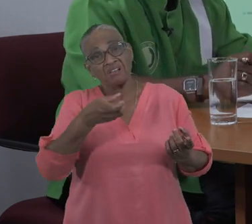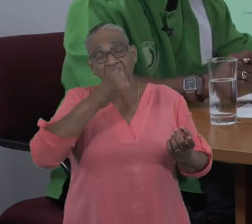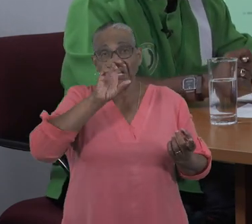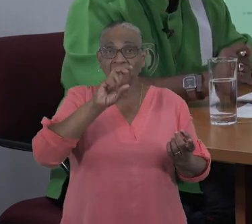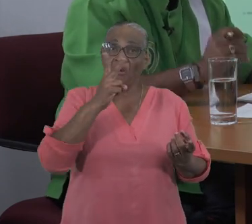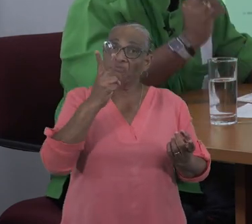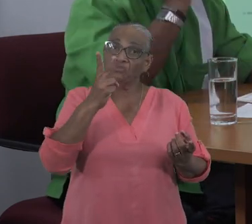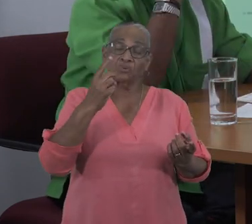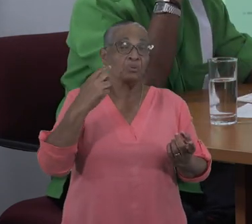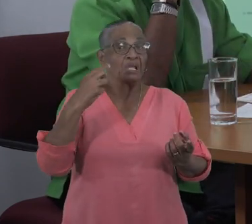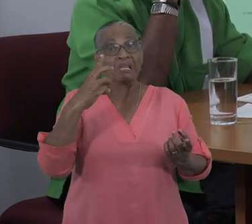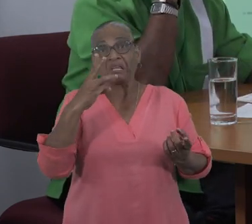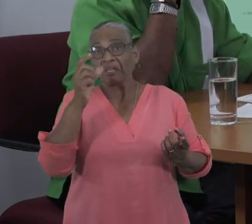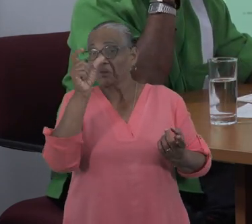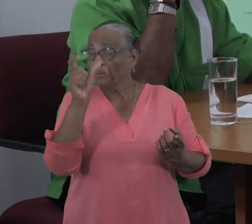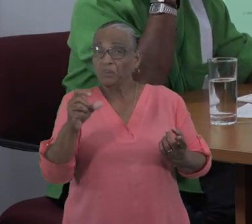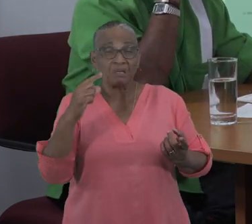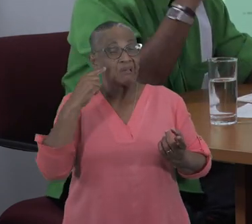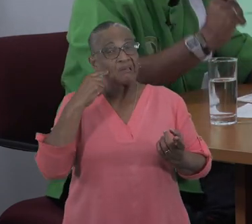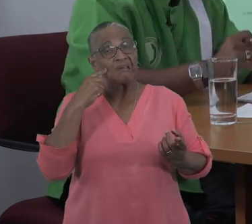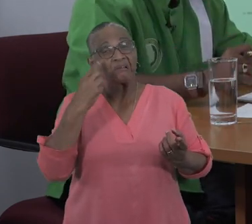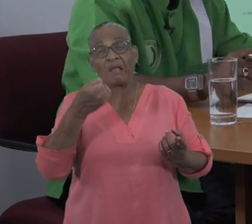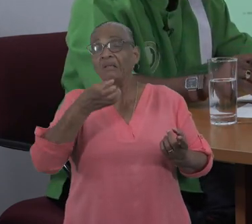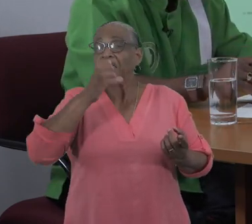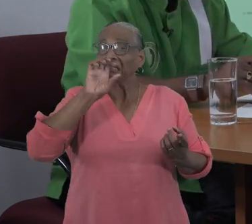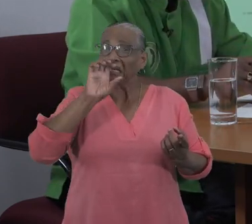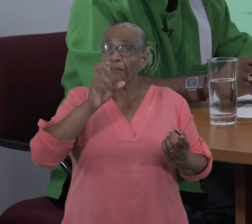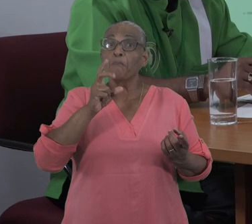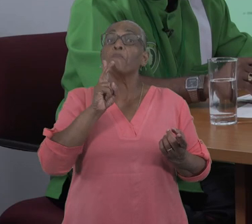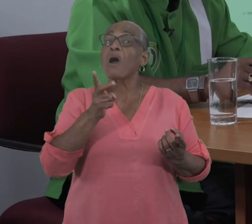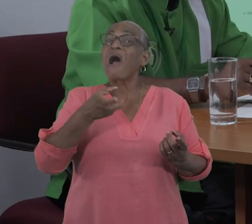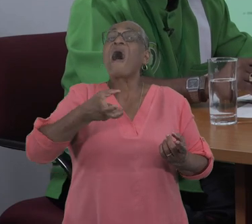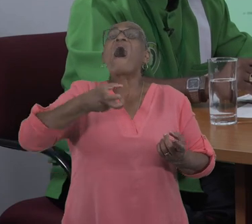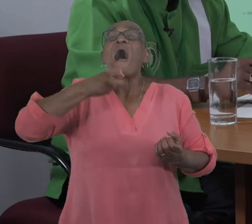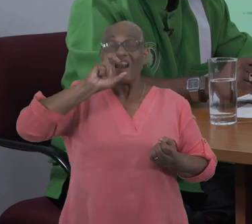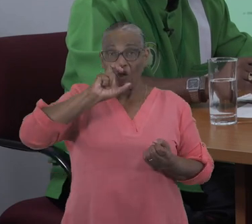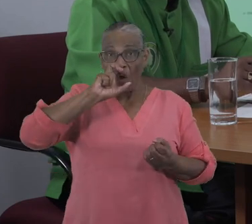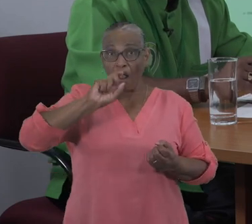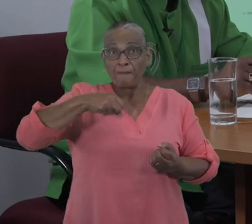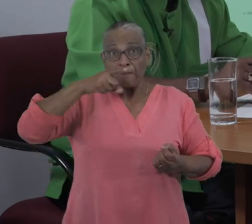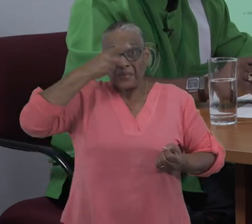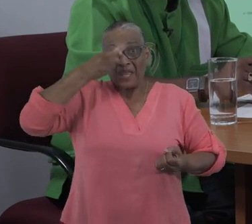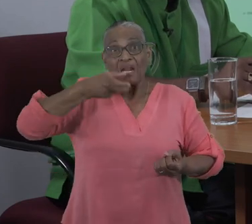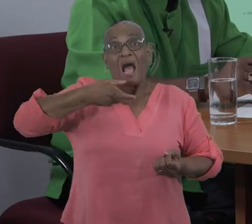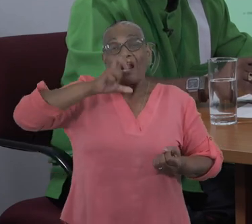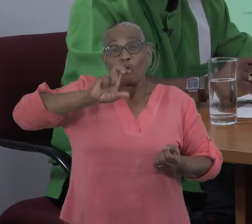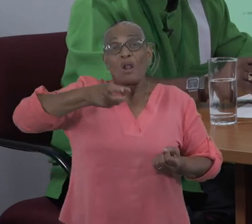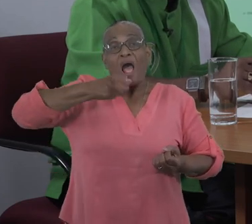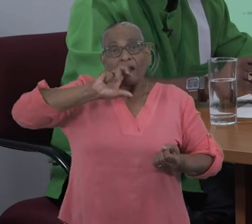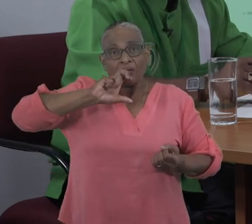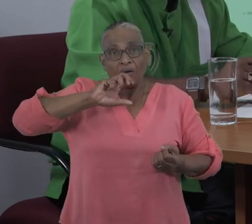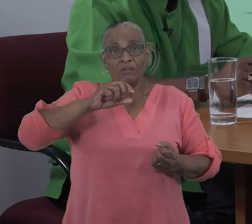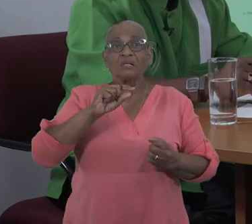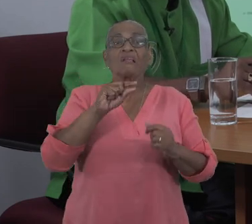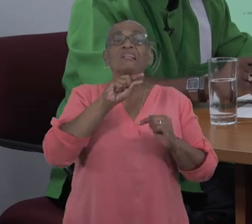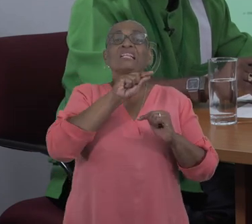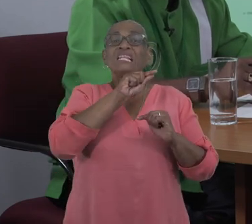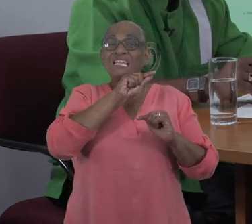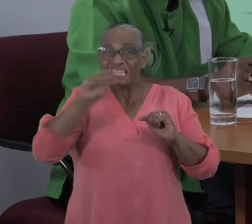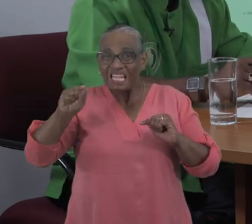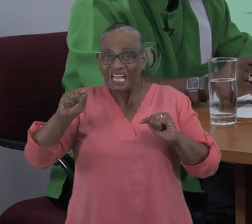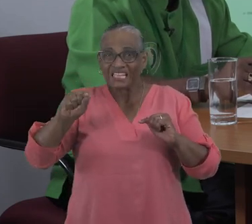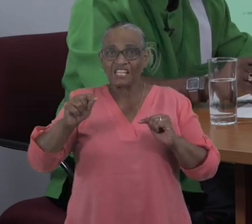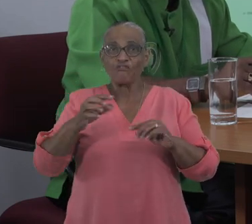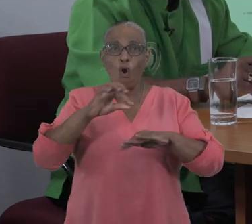één keer per week, één keer per maand. Het moment dat je alcohol drinkt, schijnt, hoe meer je drinkt, hoe negatiever